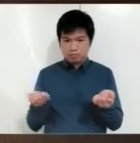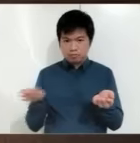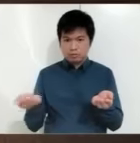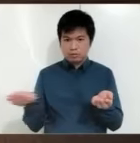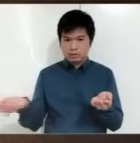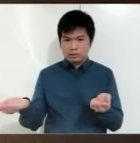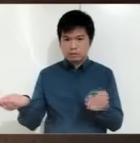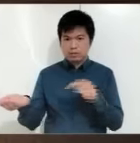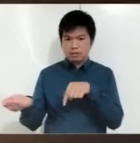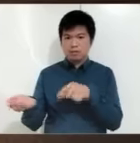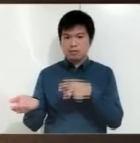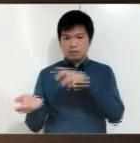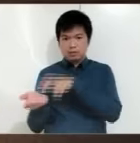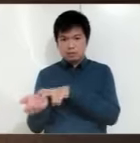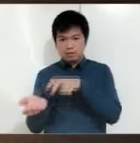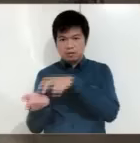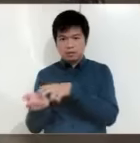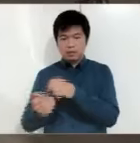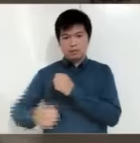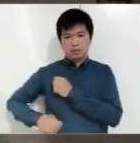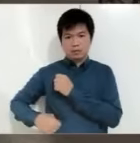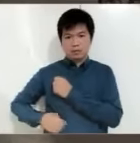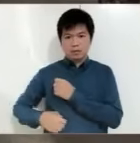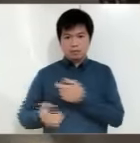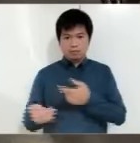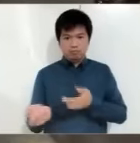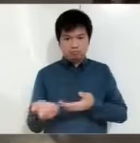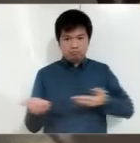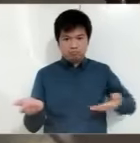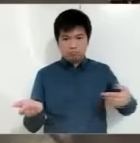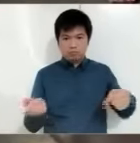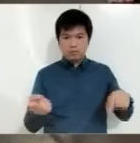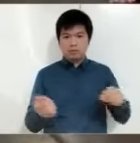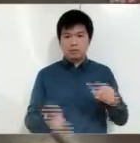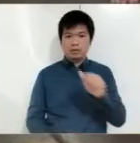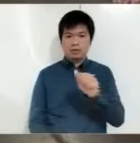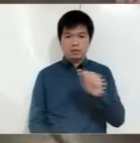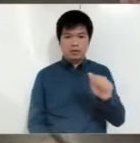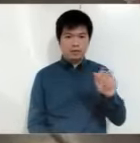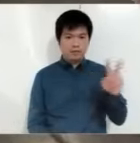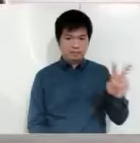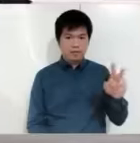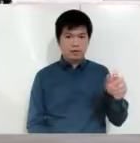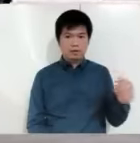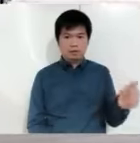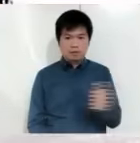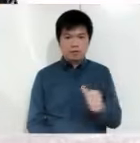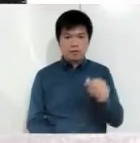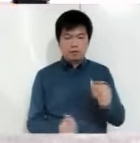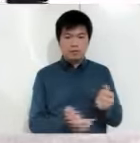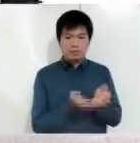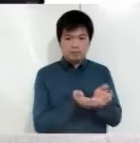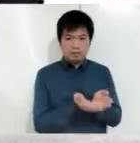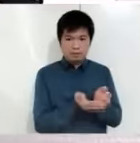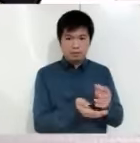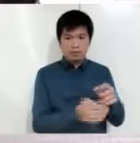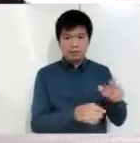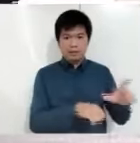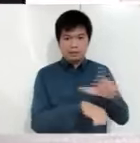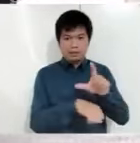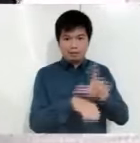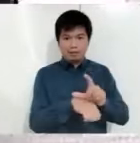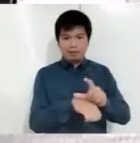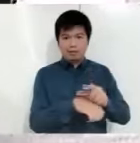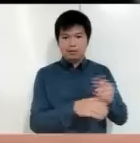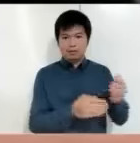equipment. Meron din itong amphibious assault vehicle o mga AAV na pwedeng bumiyahe sa lupa at sa dagat. Swak para sa mga tropa ng Philippine